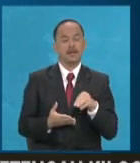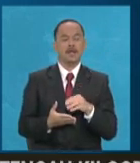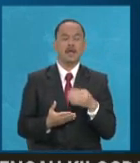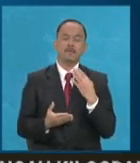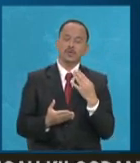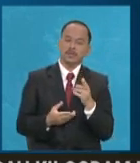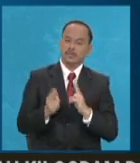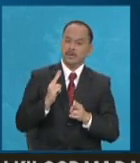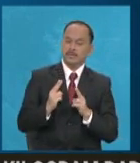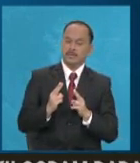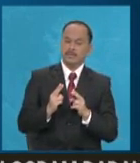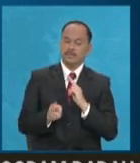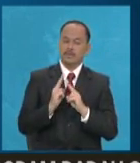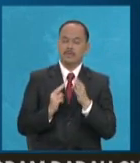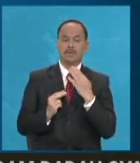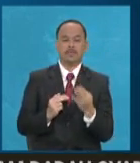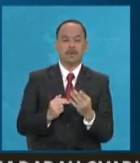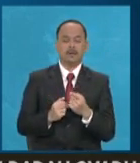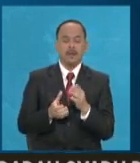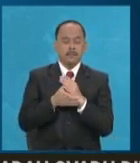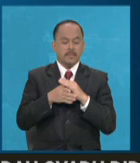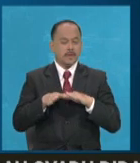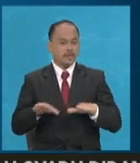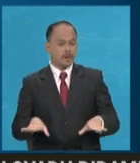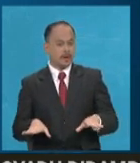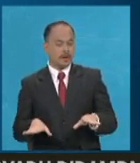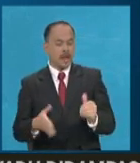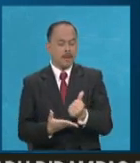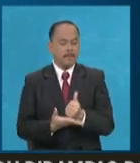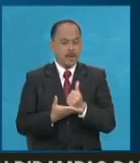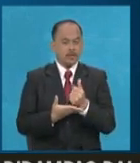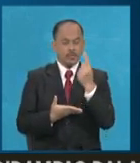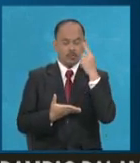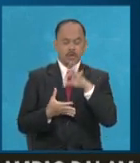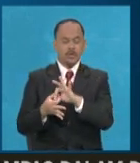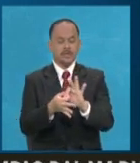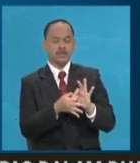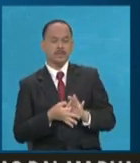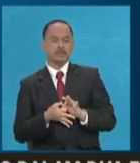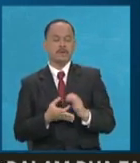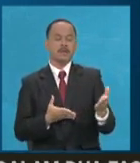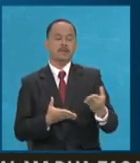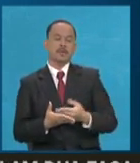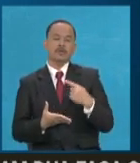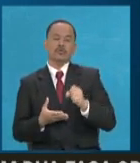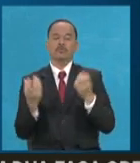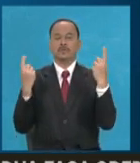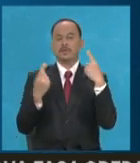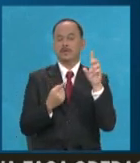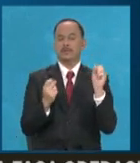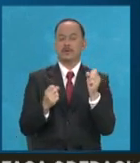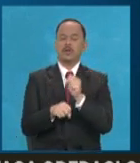gengsi berisikan keselamatan di negara ini atas bantuan dan kerjasama yang diberikan karena menjalankan